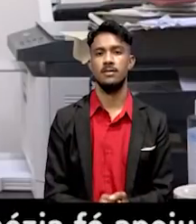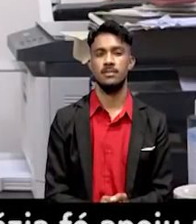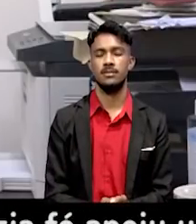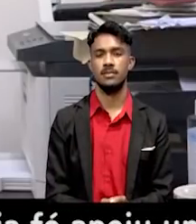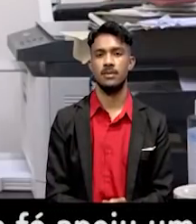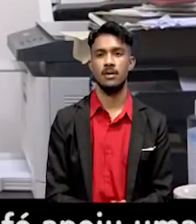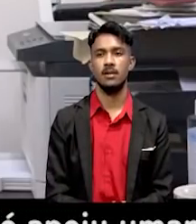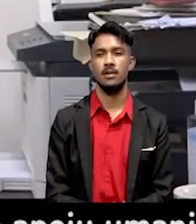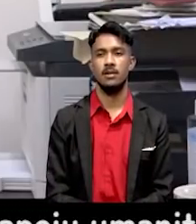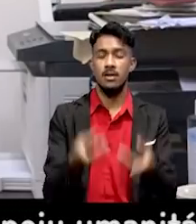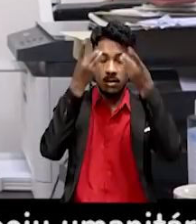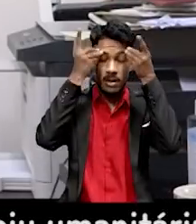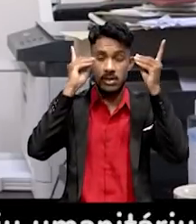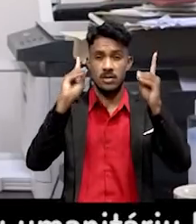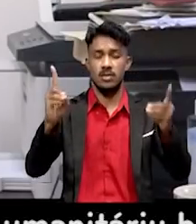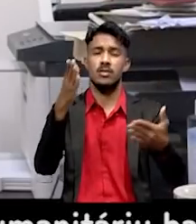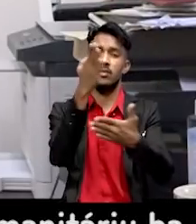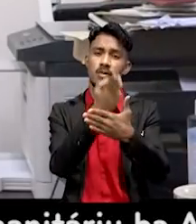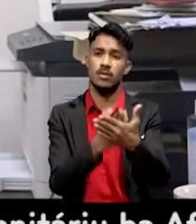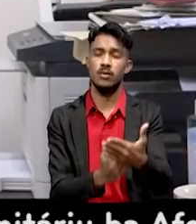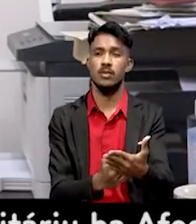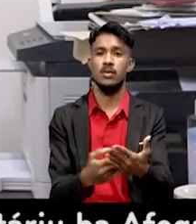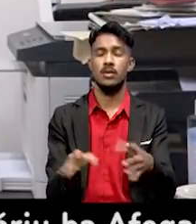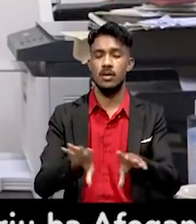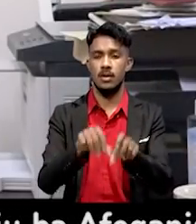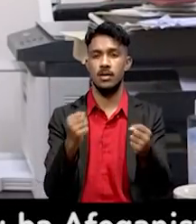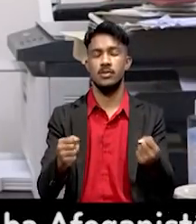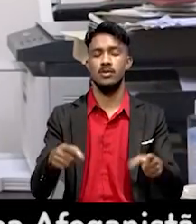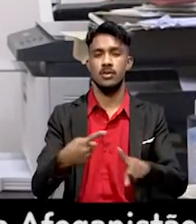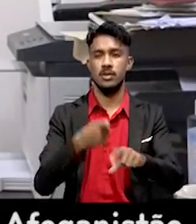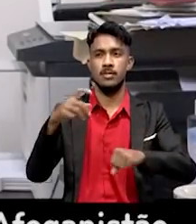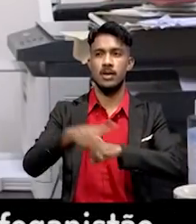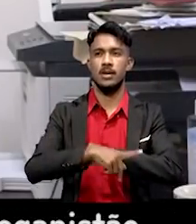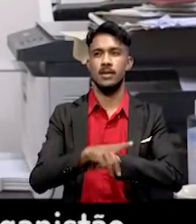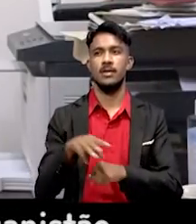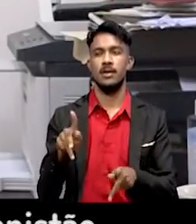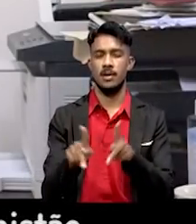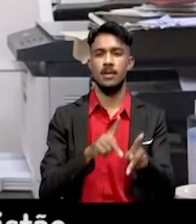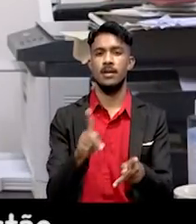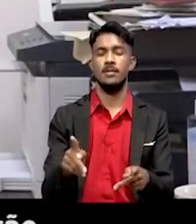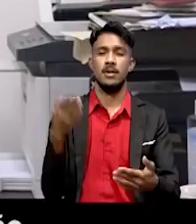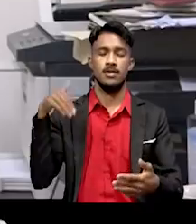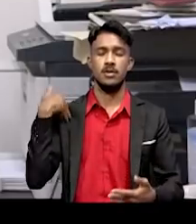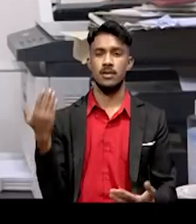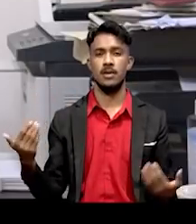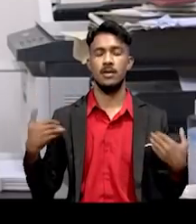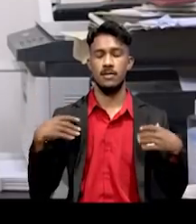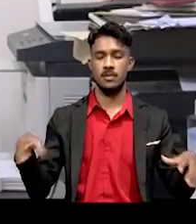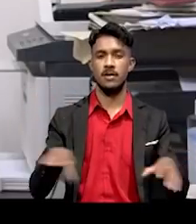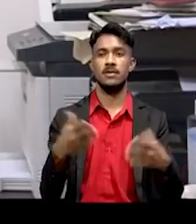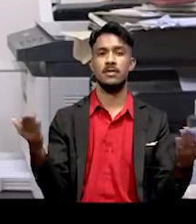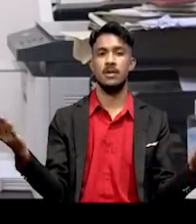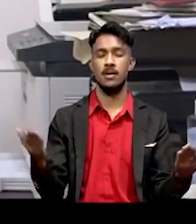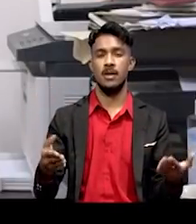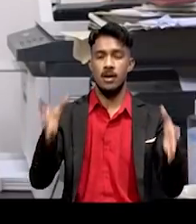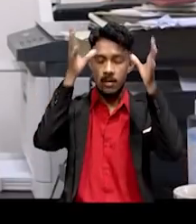tesi husarana kua kutu husar ho ita ni partiru rasi at ne ita fokus lo zet ya papel nbe papel presidente